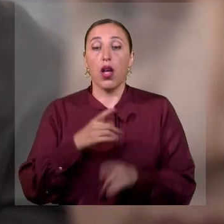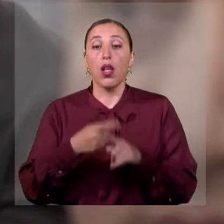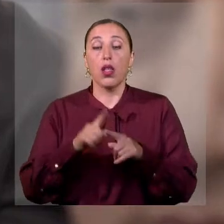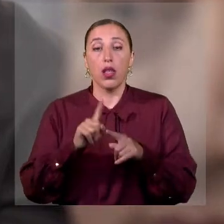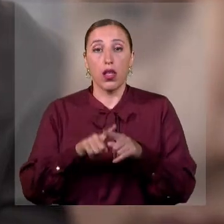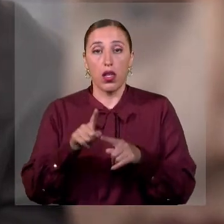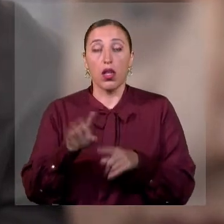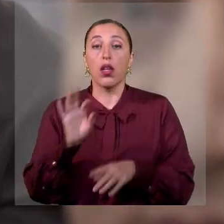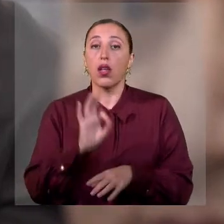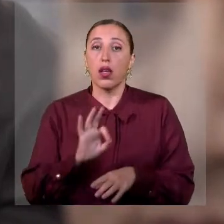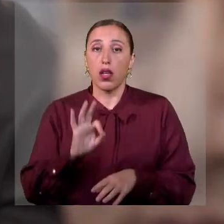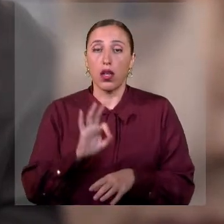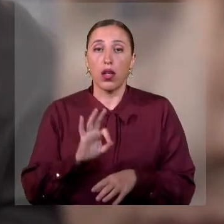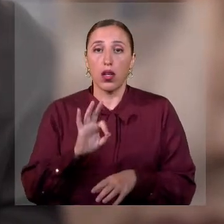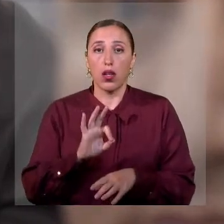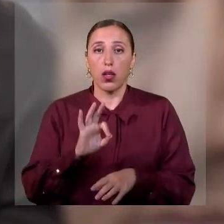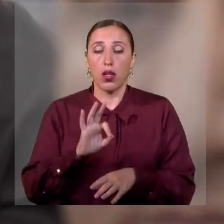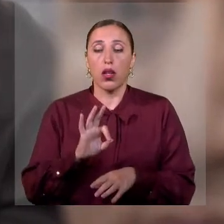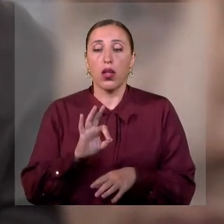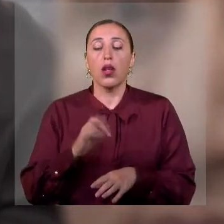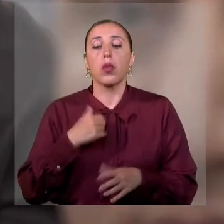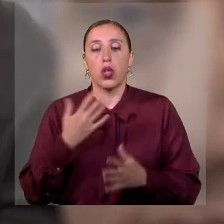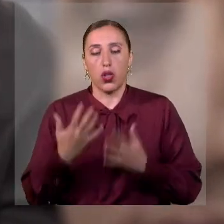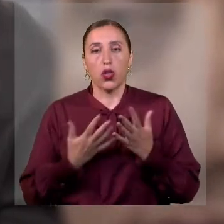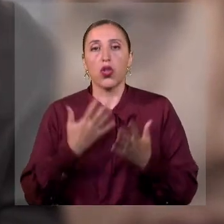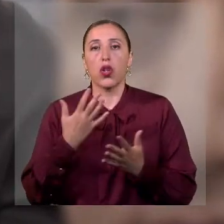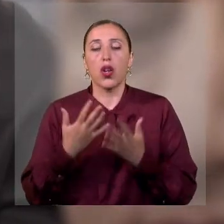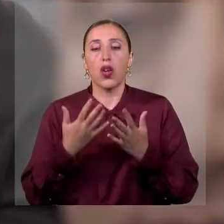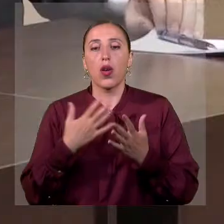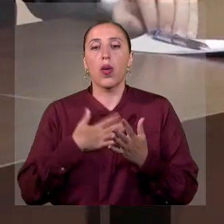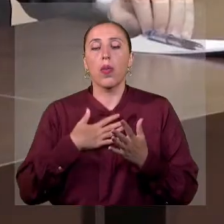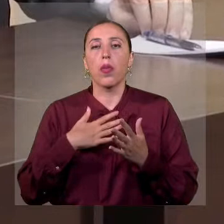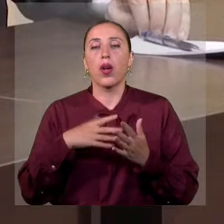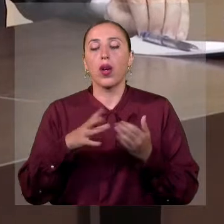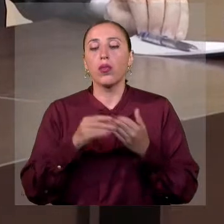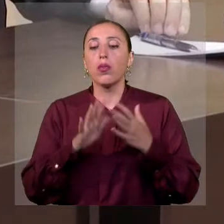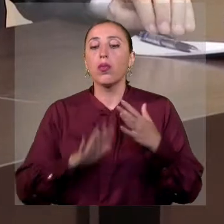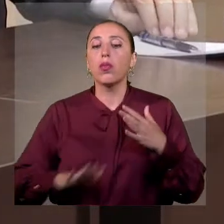ենք, որ մենք շարգրգրված ենք տարածաշրջանային կոմունիկացիաների բացման,